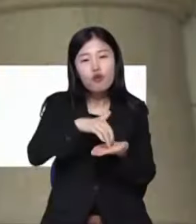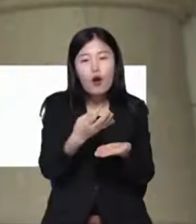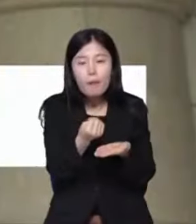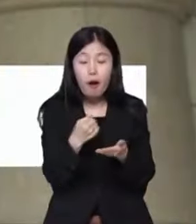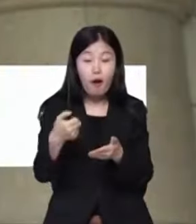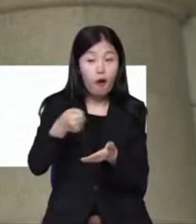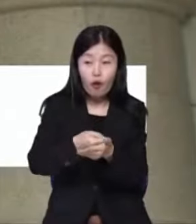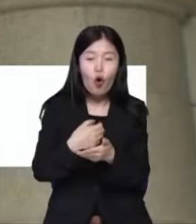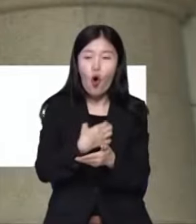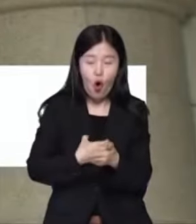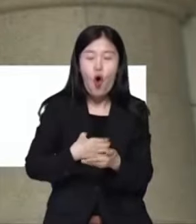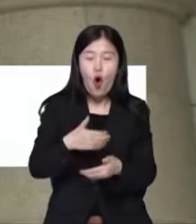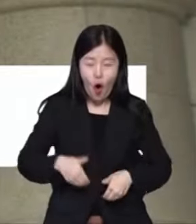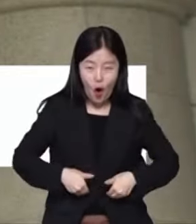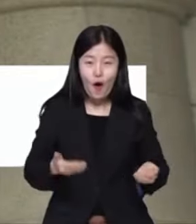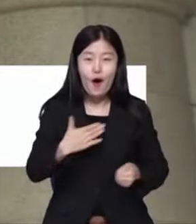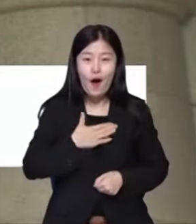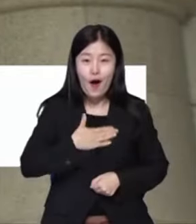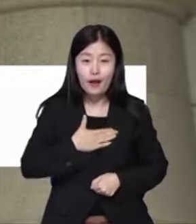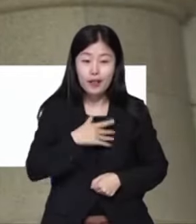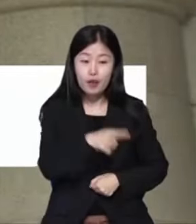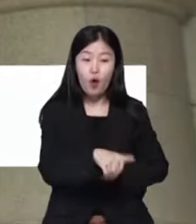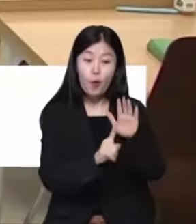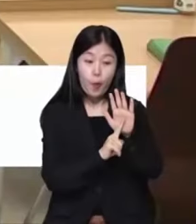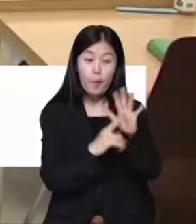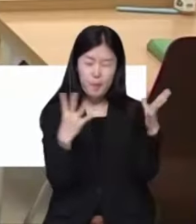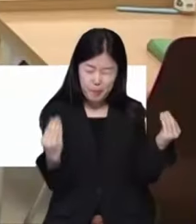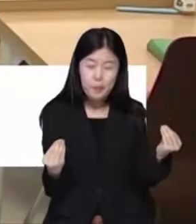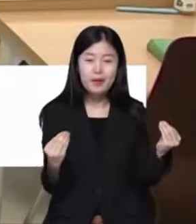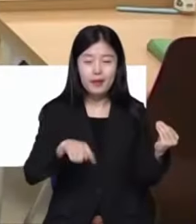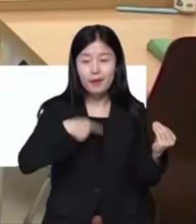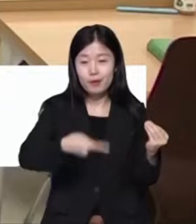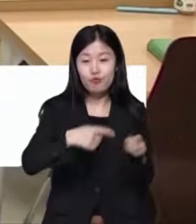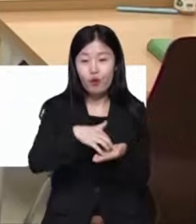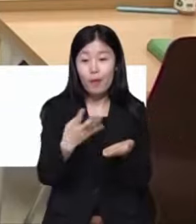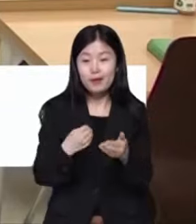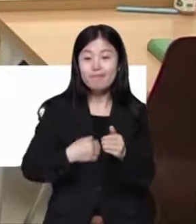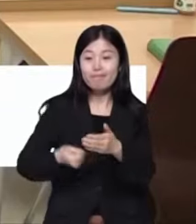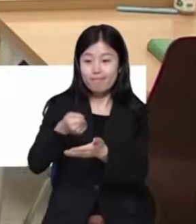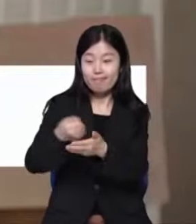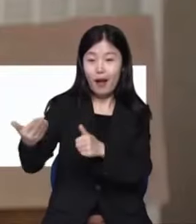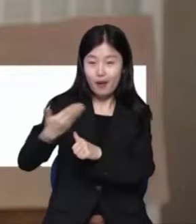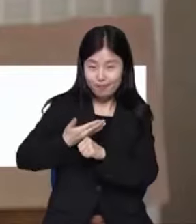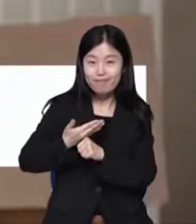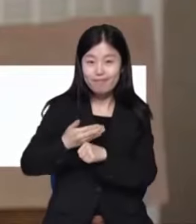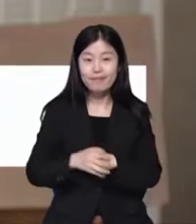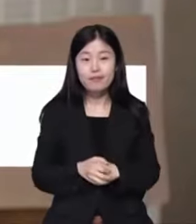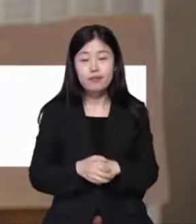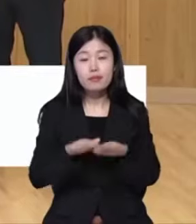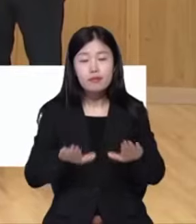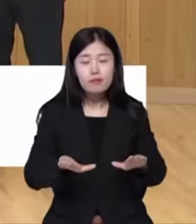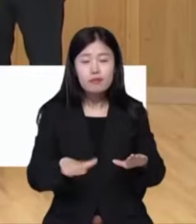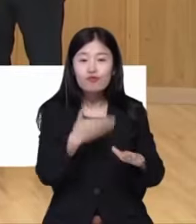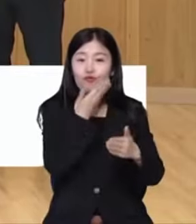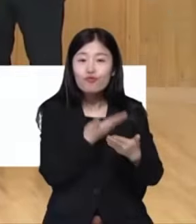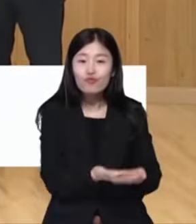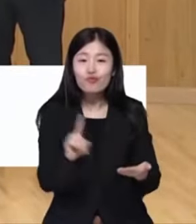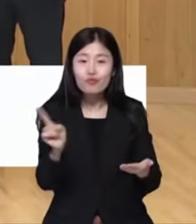공모 절차가 끝나는 대로 정원 배정을 반드시 할 것이라고 전했습니다. 박 차관은 의대 신설만큼이나 중요한